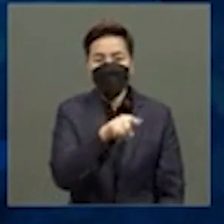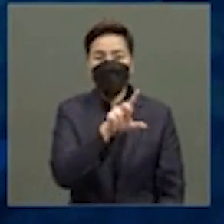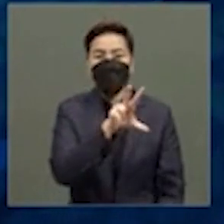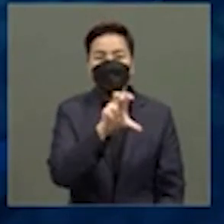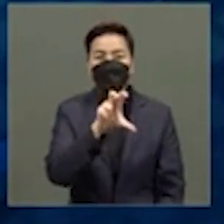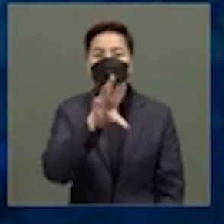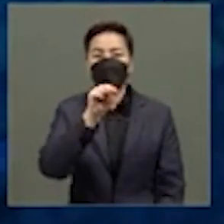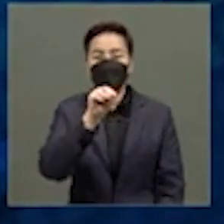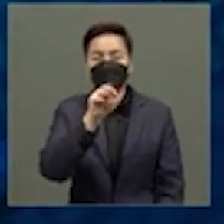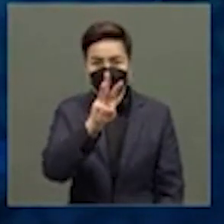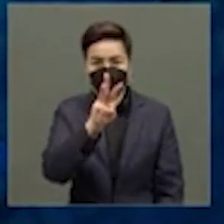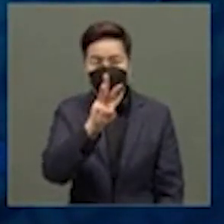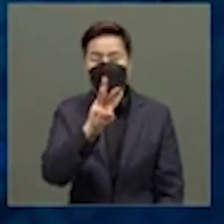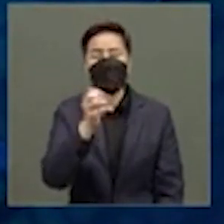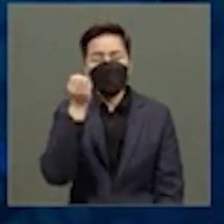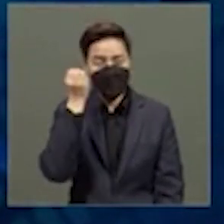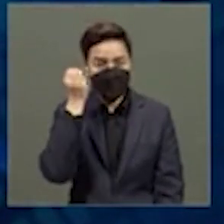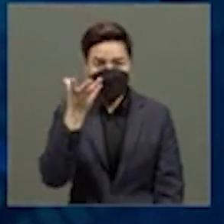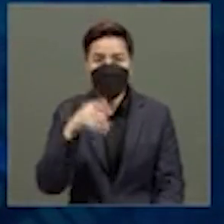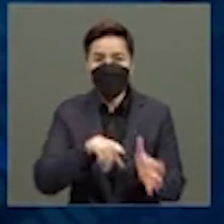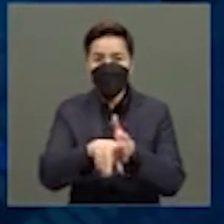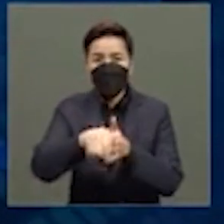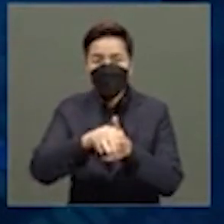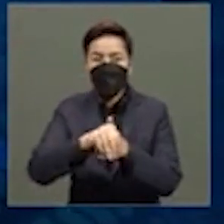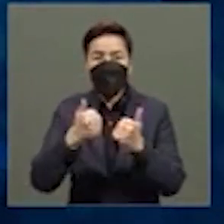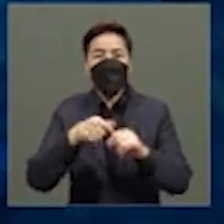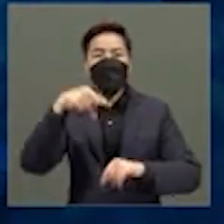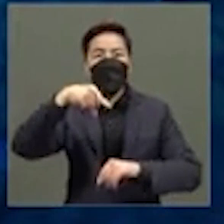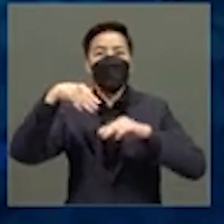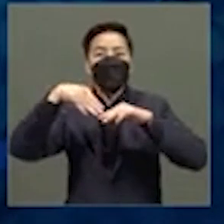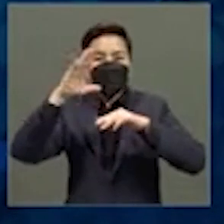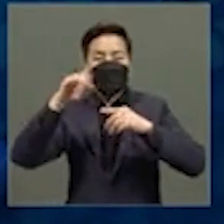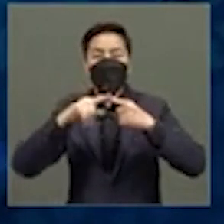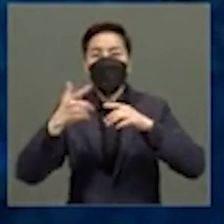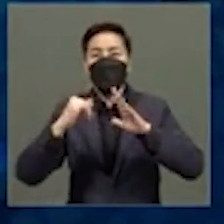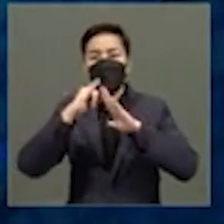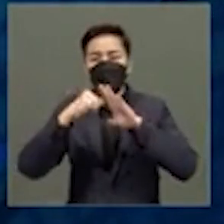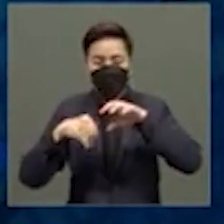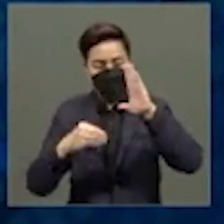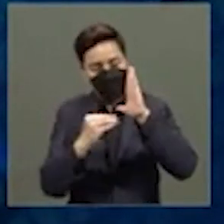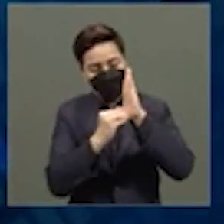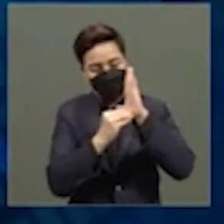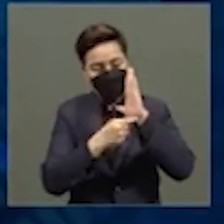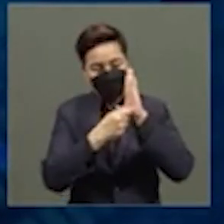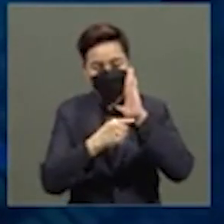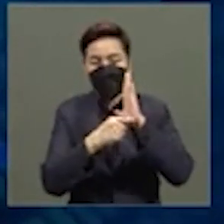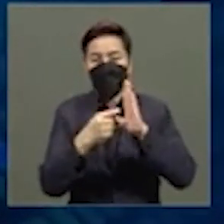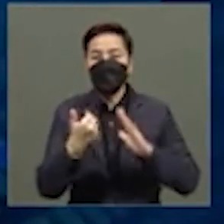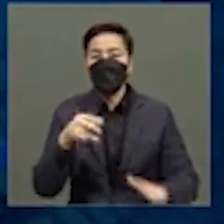ถือได้ว่าเป็นตัวเลขสูงทีเดียวสำหรับกทมวันนี้เกินพันปริมณฑลนะคะยังค่อนข้างสูงค่ะ